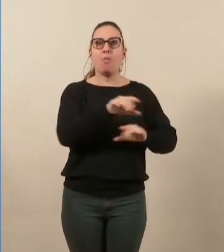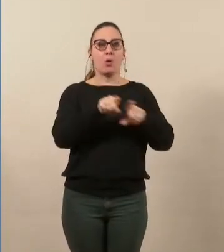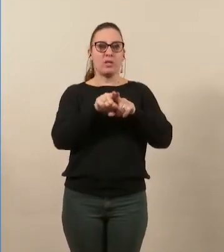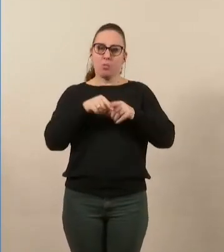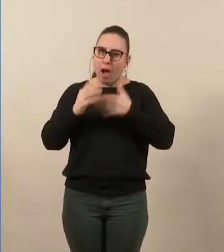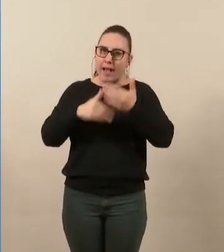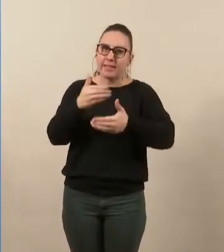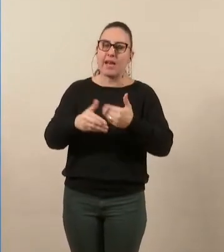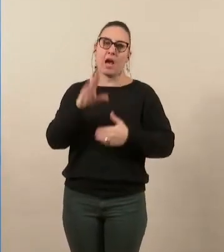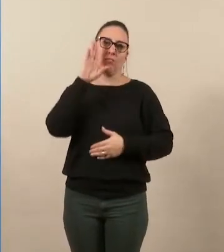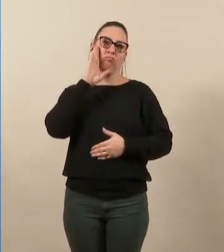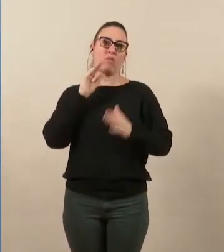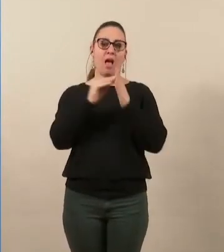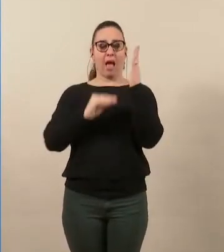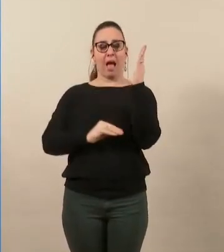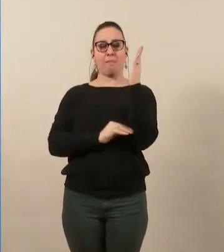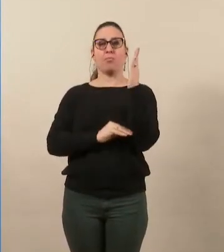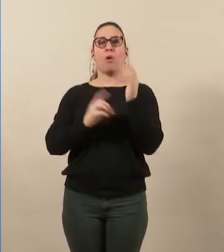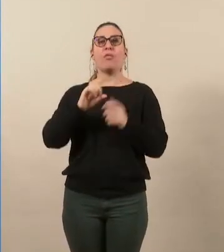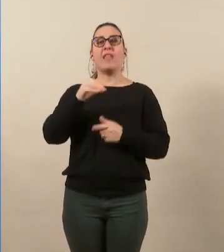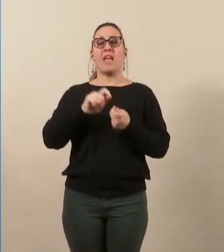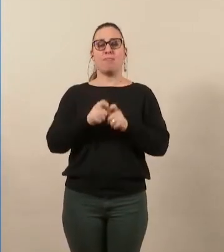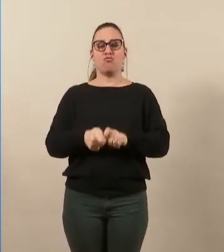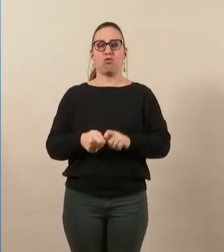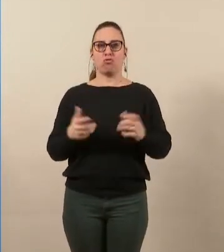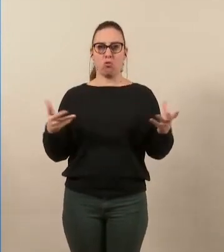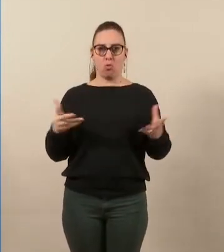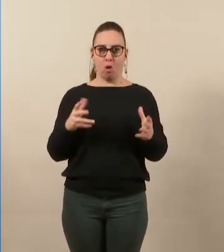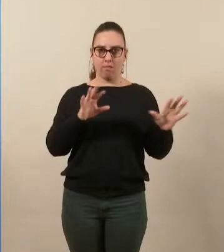proposons d'amender la décision modificative comme suit.